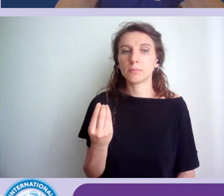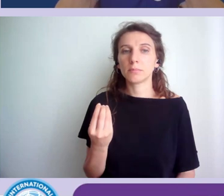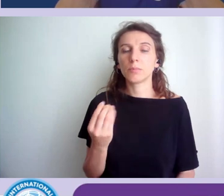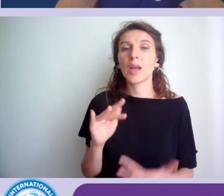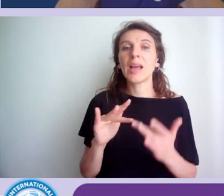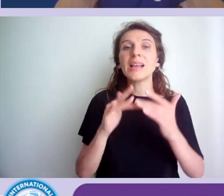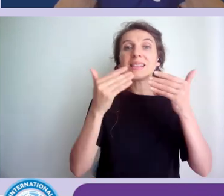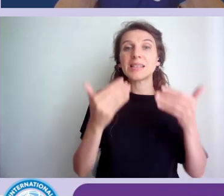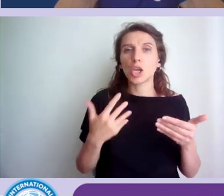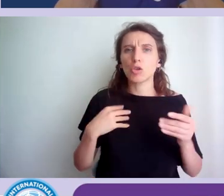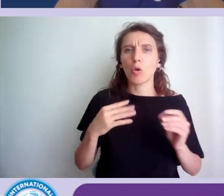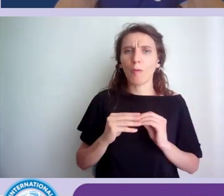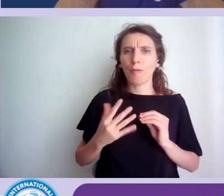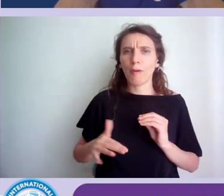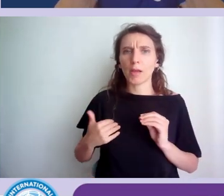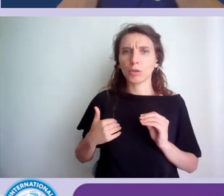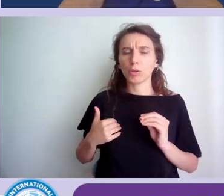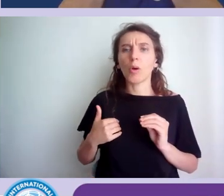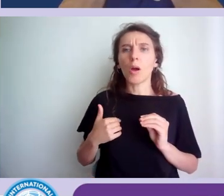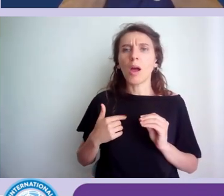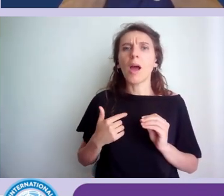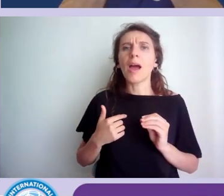che il sito che ho fatto è